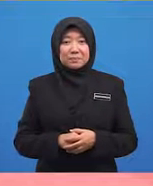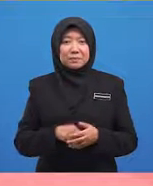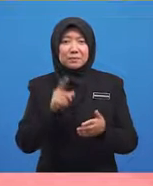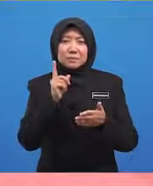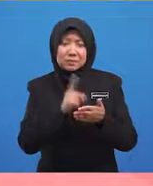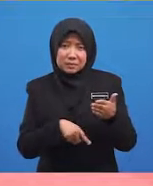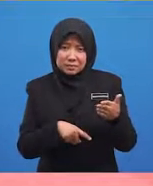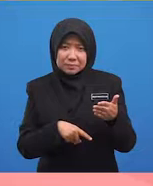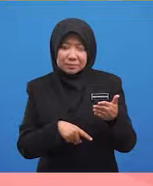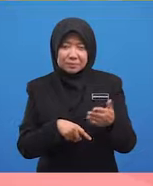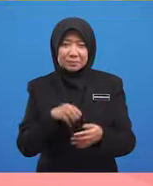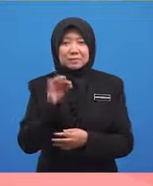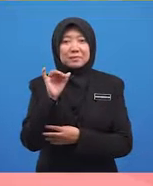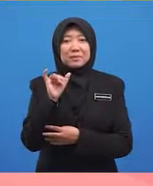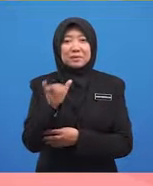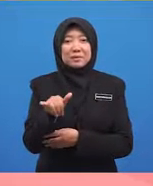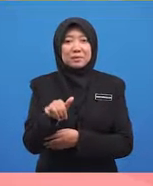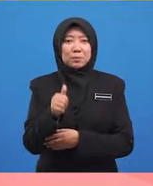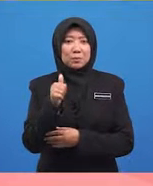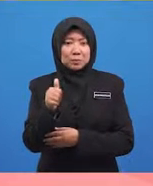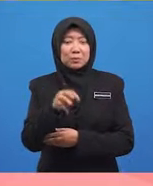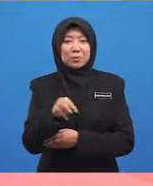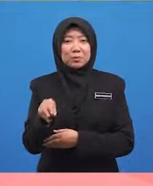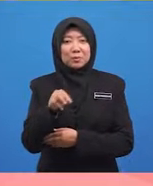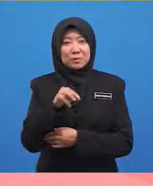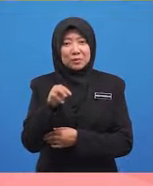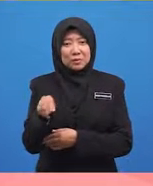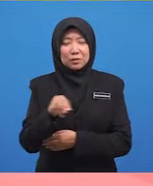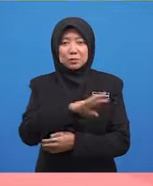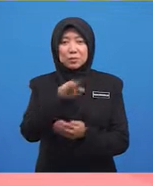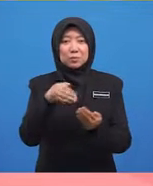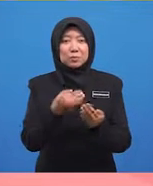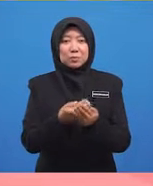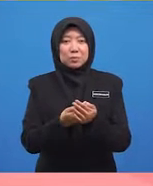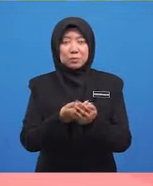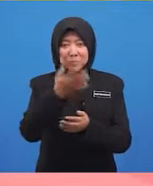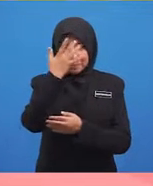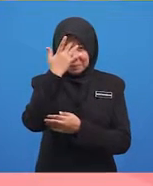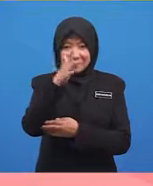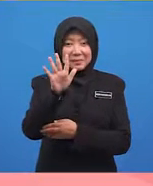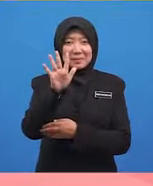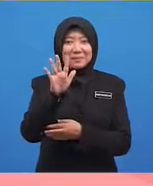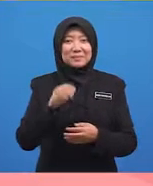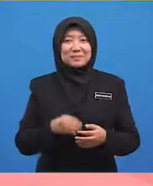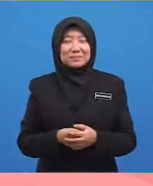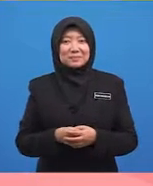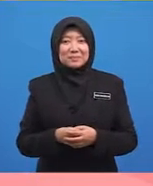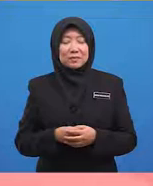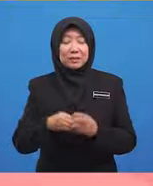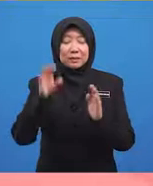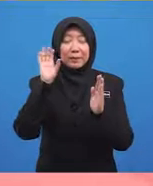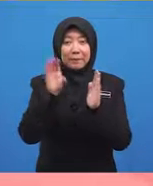Apa? Ya, bagus murid-murid. Kamu semua memang murid yang pandai. Gambar